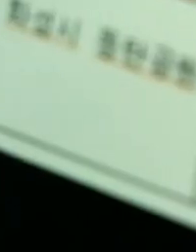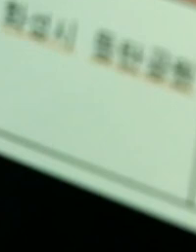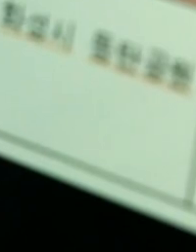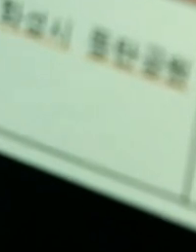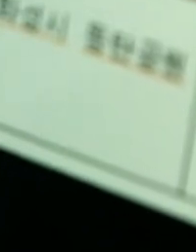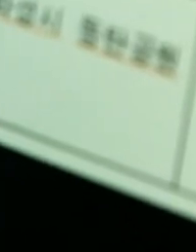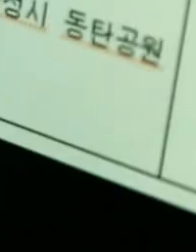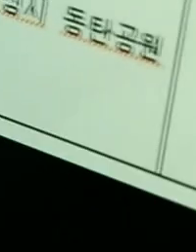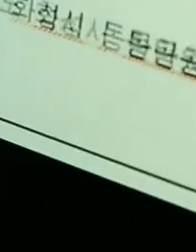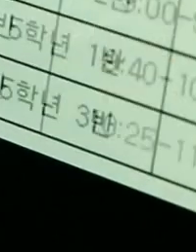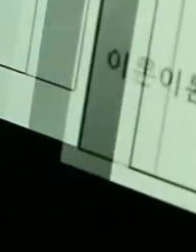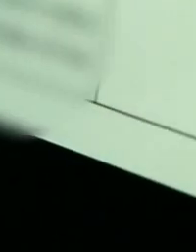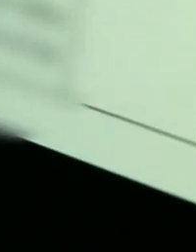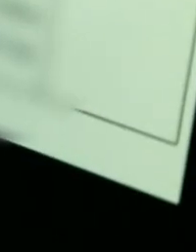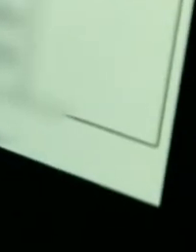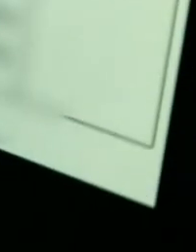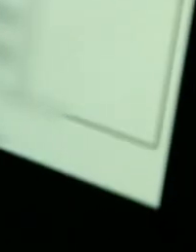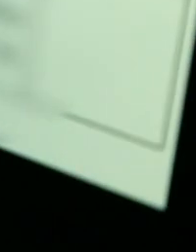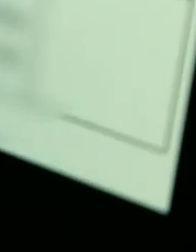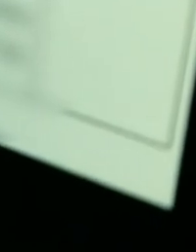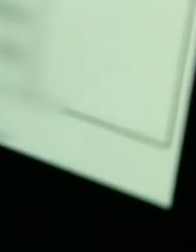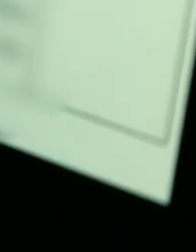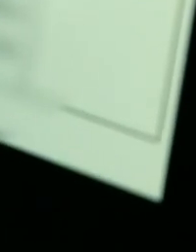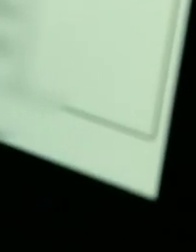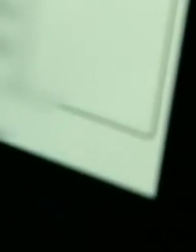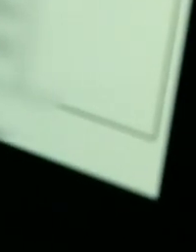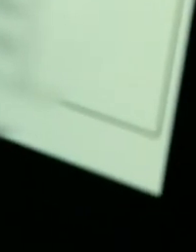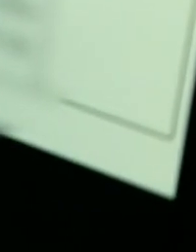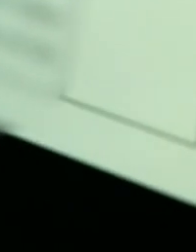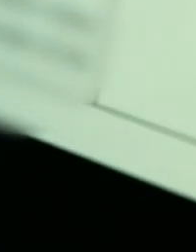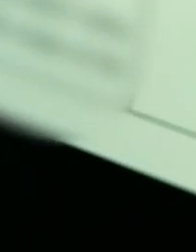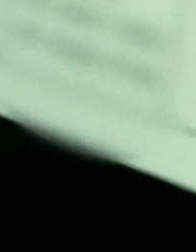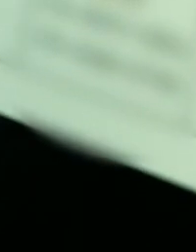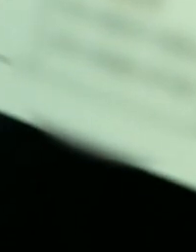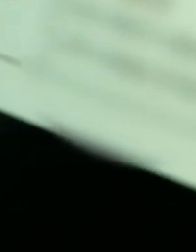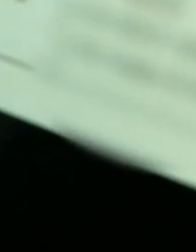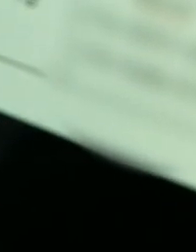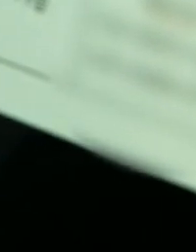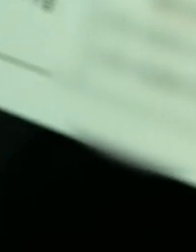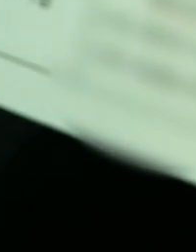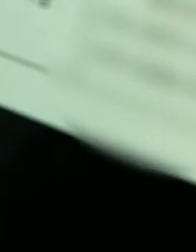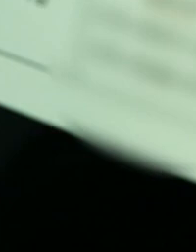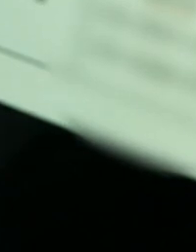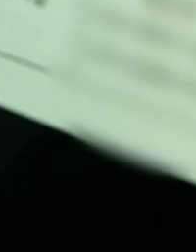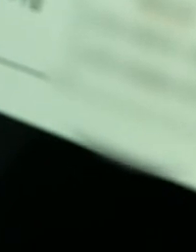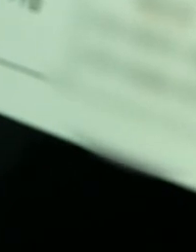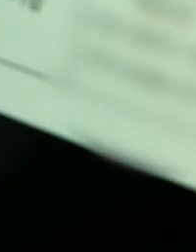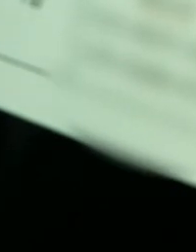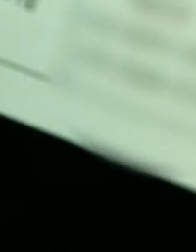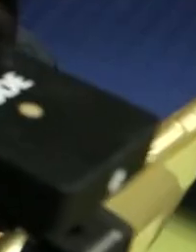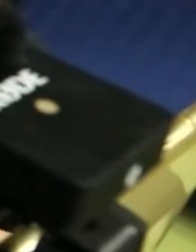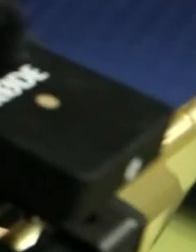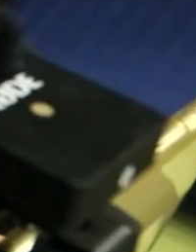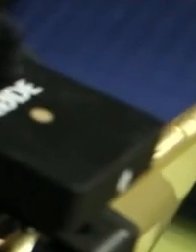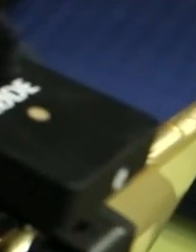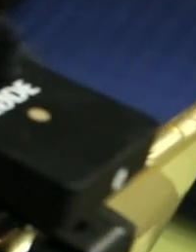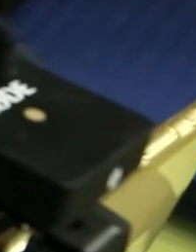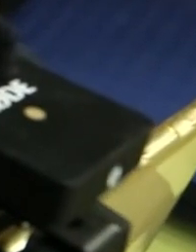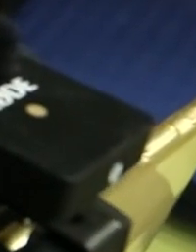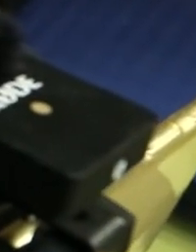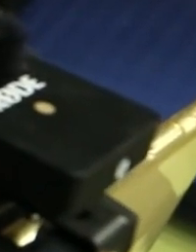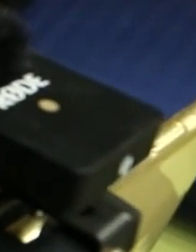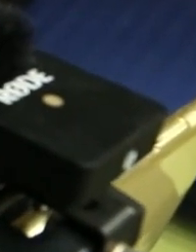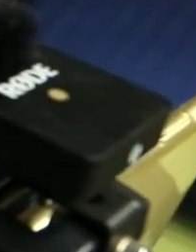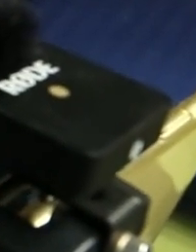4 쉬니까 이거 뭐 이거는 그 다음 그 해경 초등 4 어 엄마 나면